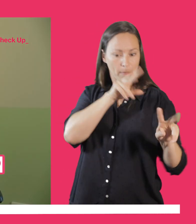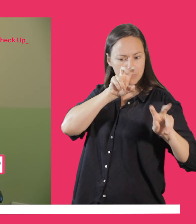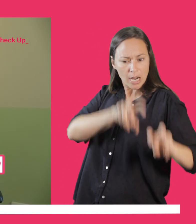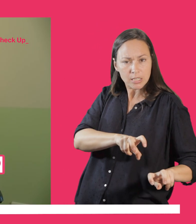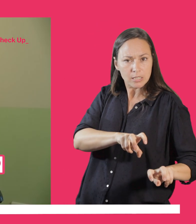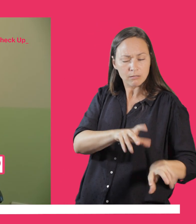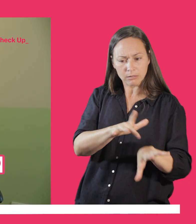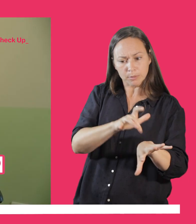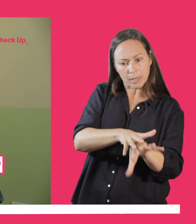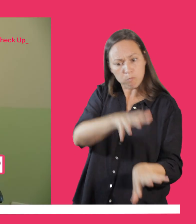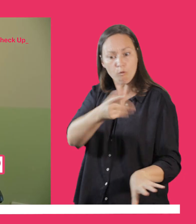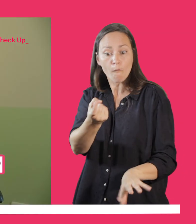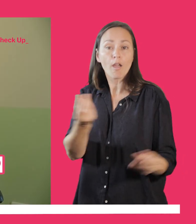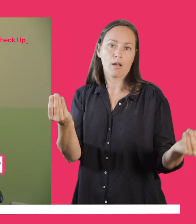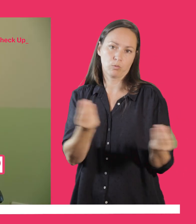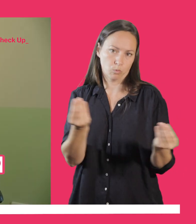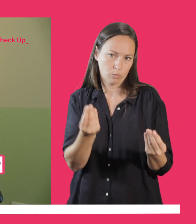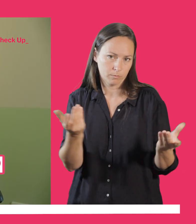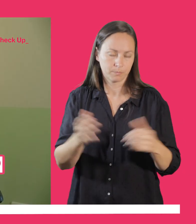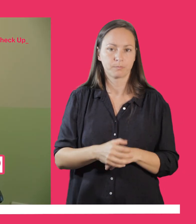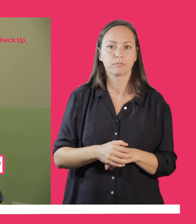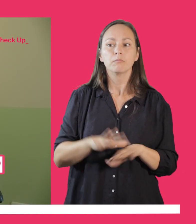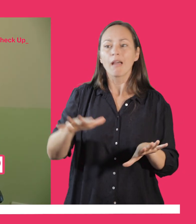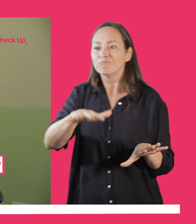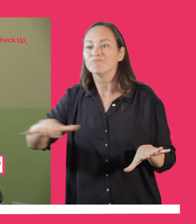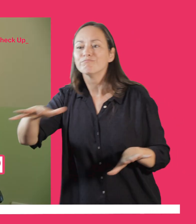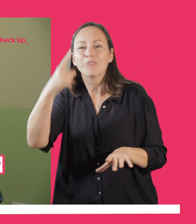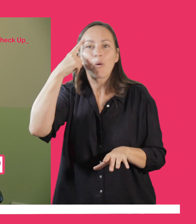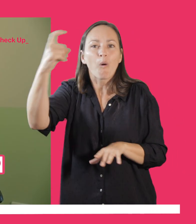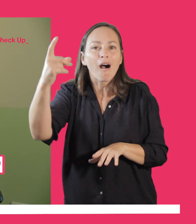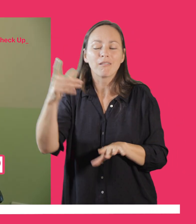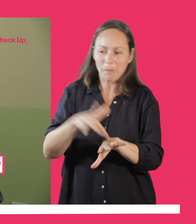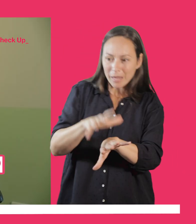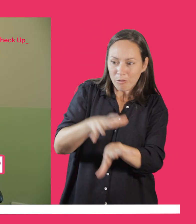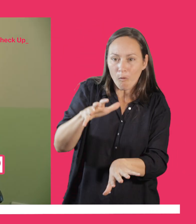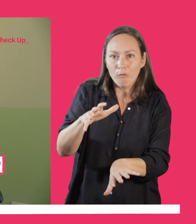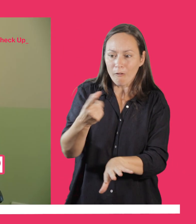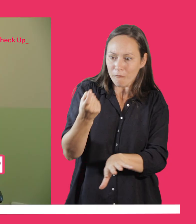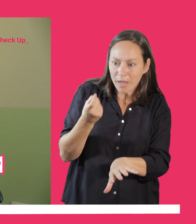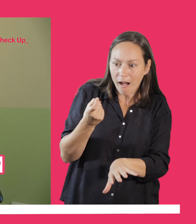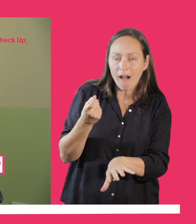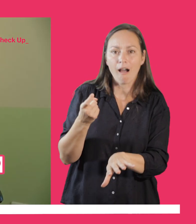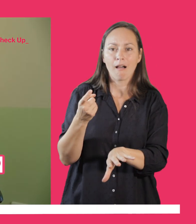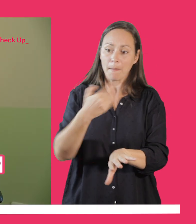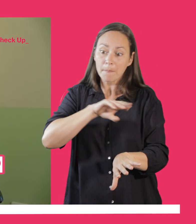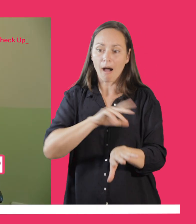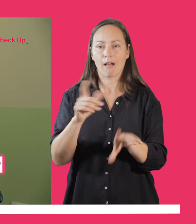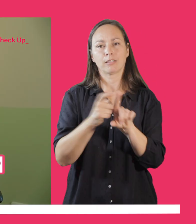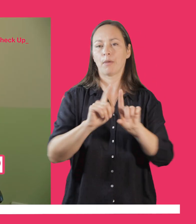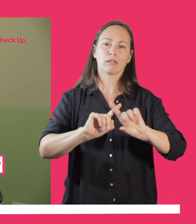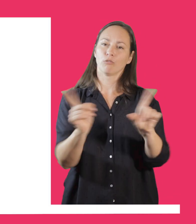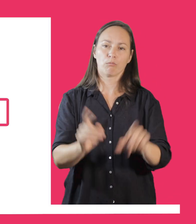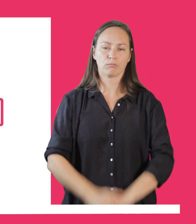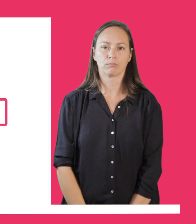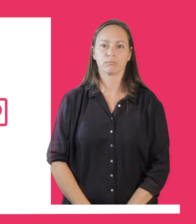médecin pour trouver l'origine, ce qui peut expliquer que vos pieds gonflent, mais surtout n'attribuez pas les pieds qui gonflent juste au